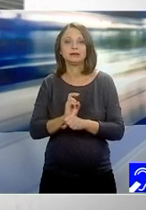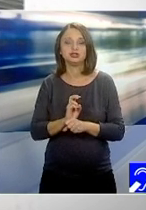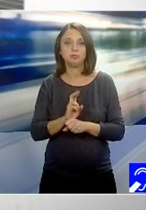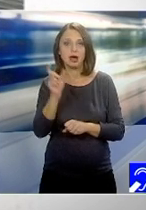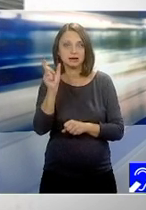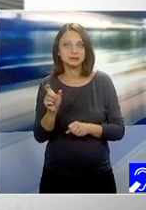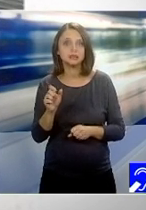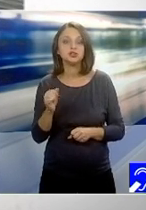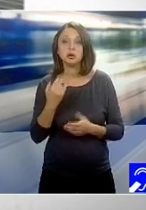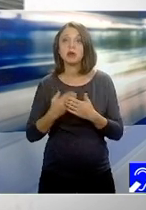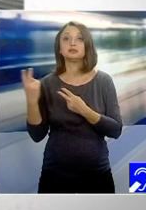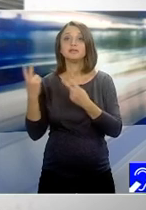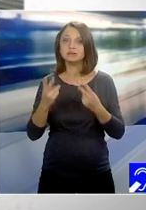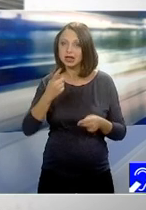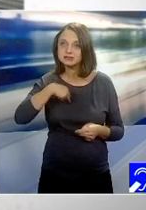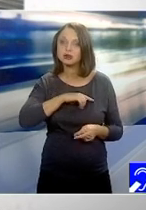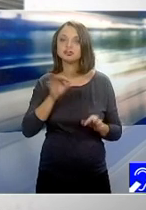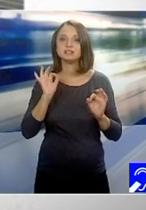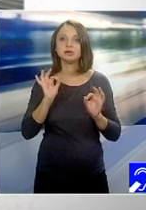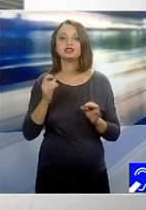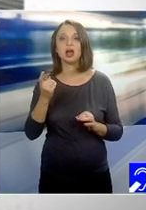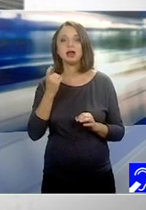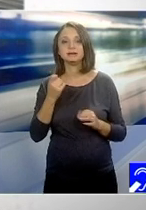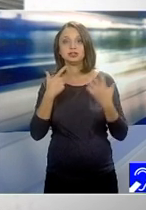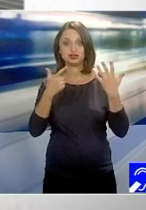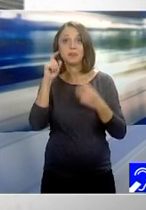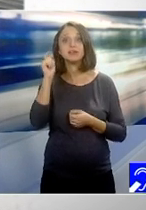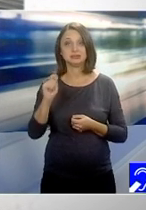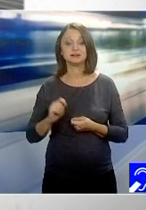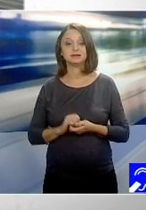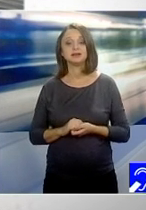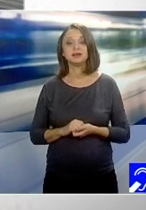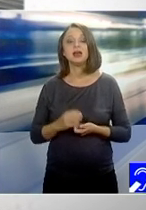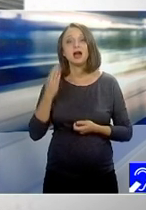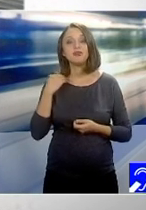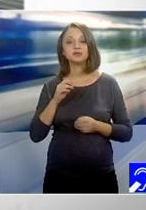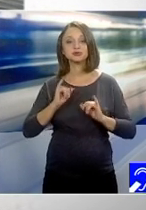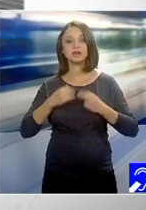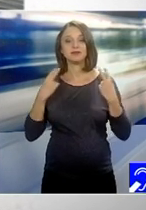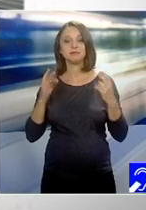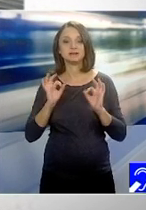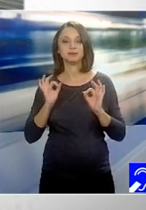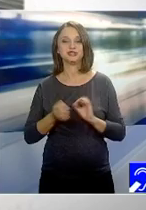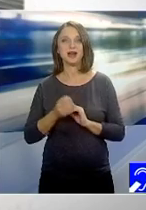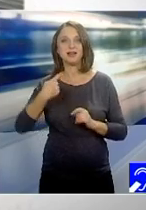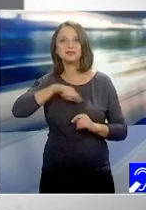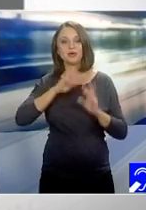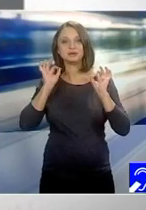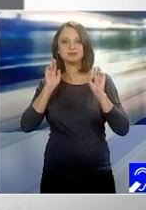ci și pentru invitații noștri speciali din 7 țări, un eveniment special. Și sperăm